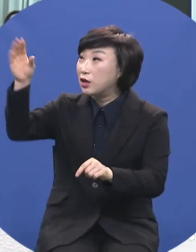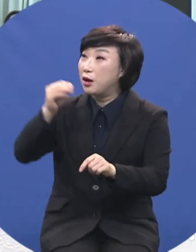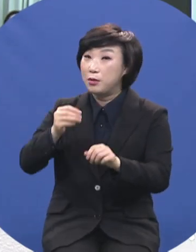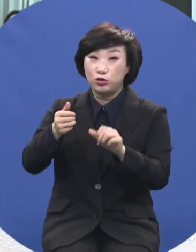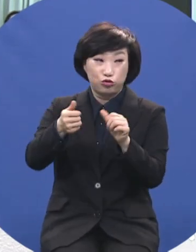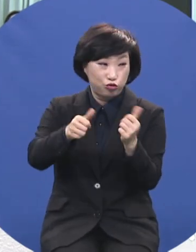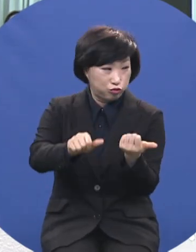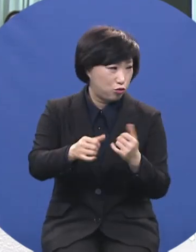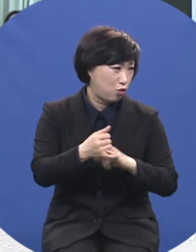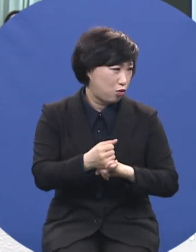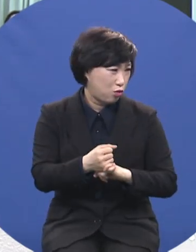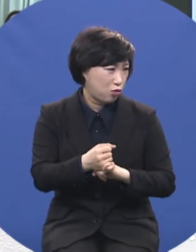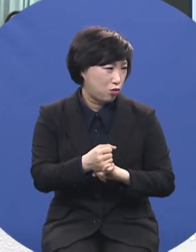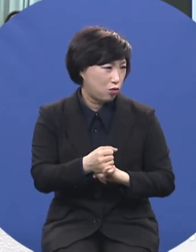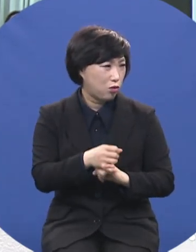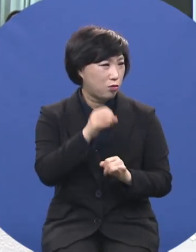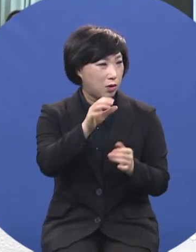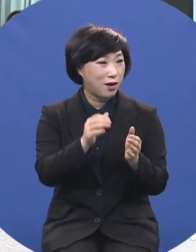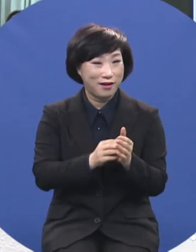죽으리라 하였다.